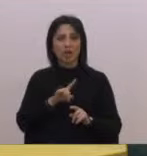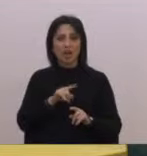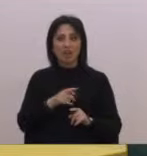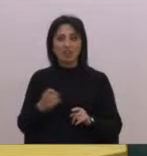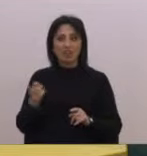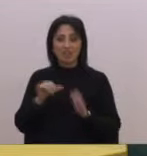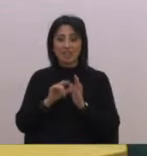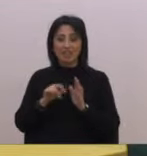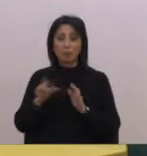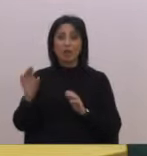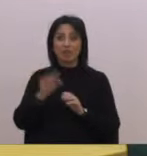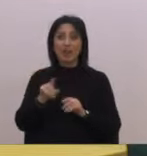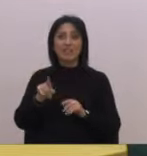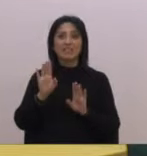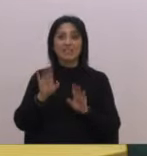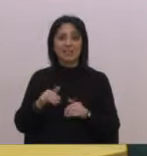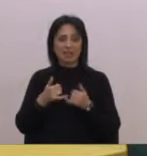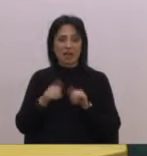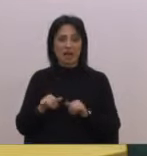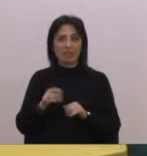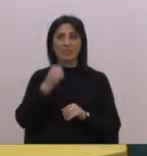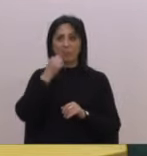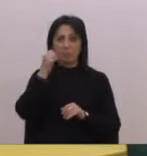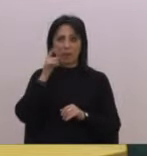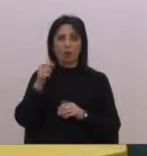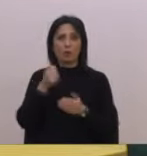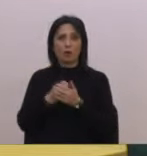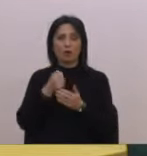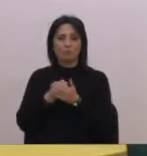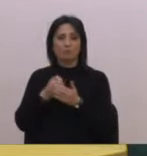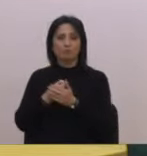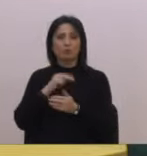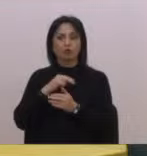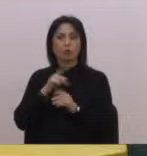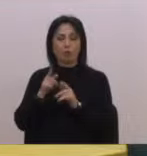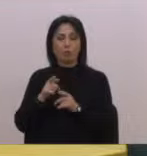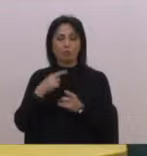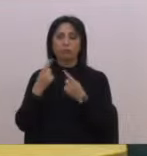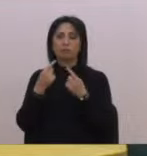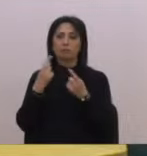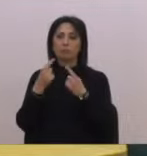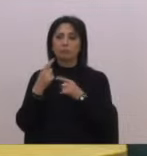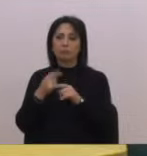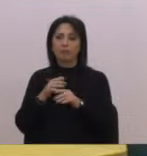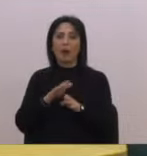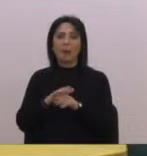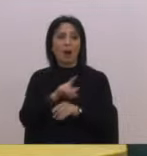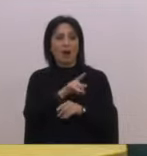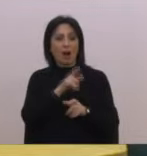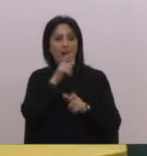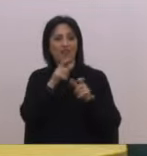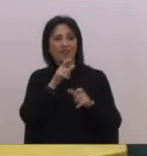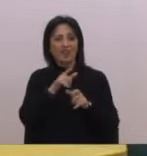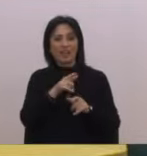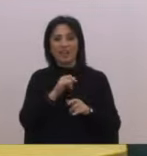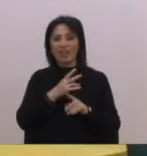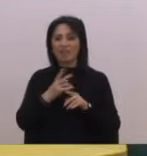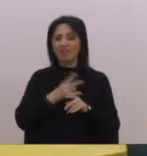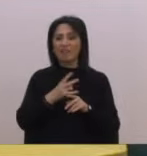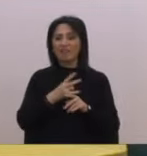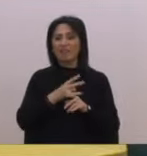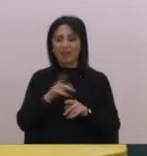შემოდის ინვესტიციები, ესეც კი გასაკვირია და მადლობა ეკონომიკის სამინისტროს და მთელ აღმასრულებელ ხელისუფლებას იმისათვის, რომ